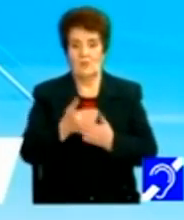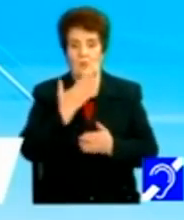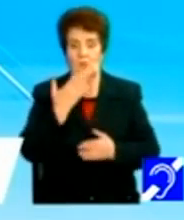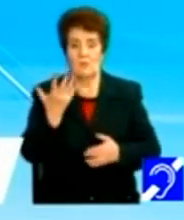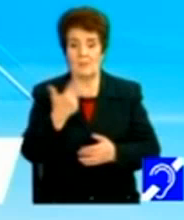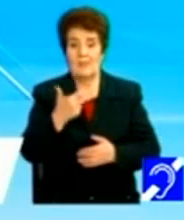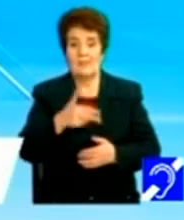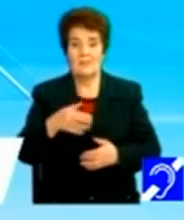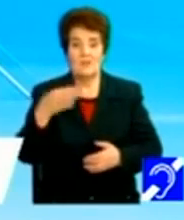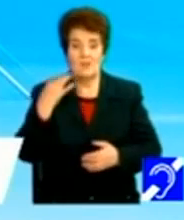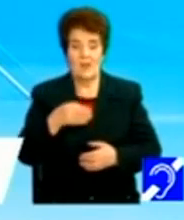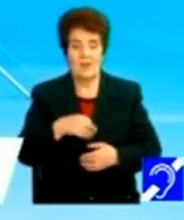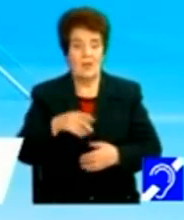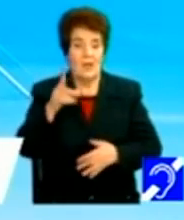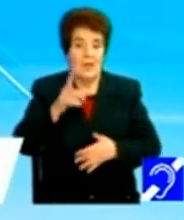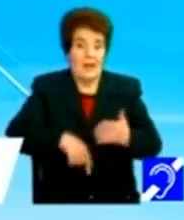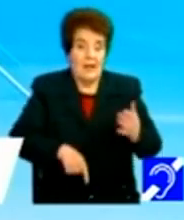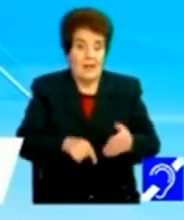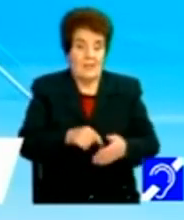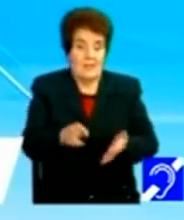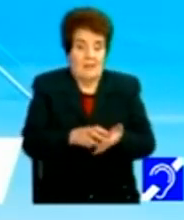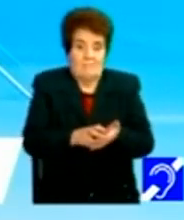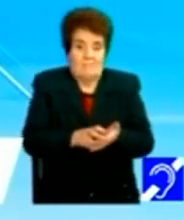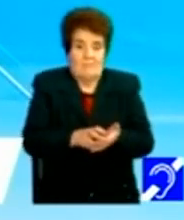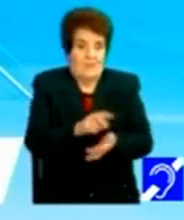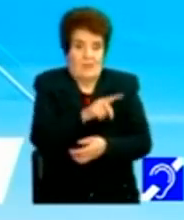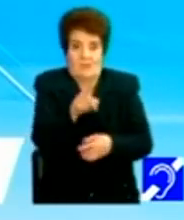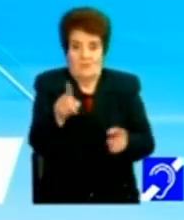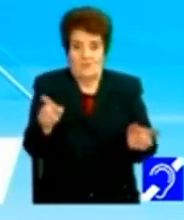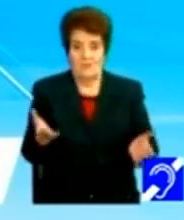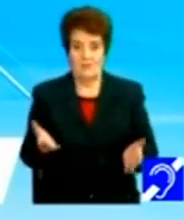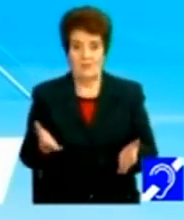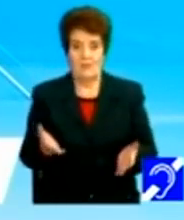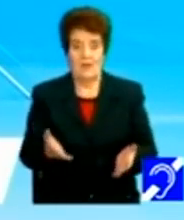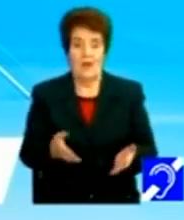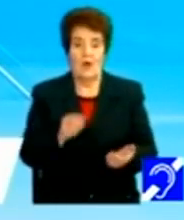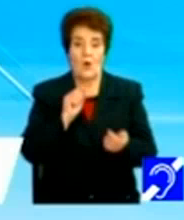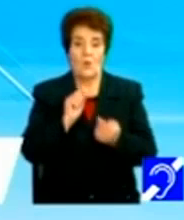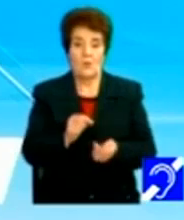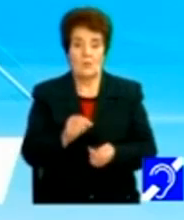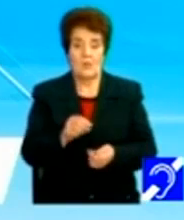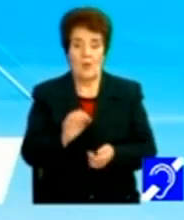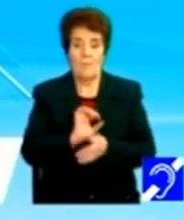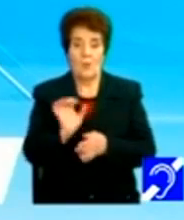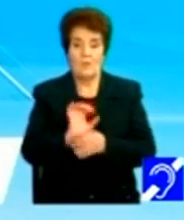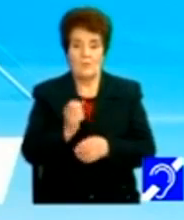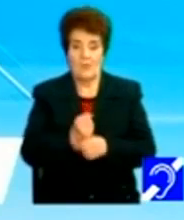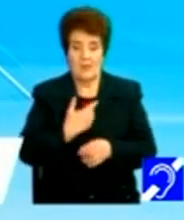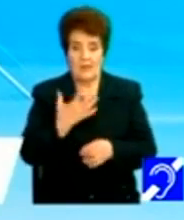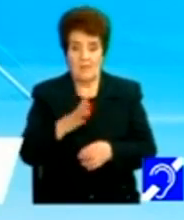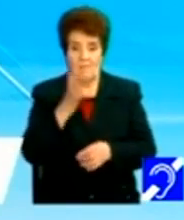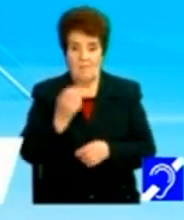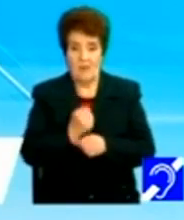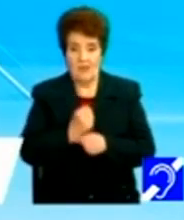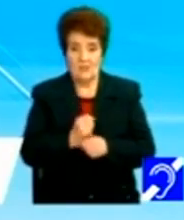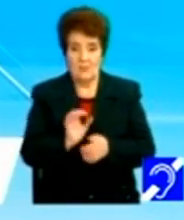30 de ani. Ei nu mai știu în cine să mai aibă încredere, le este frică să mai aibă încredere în cineva. Este contraproductiv să ne facem noi înșine publicitate.